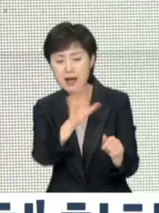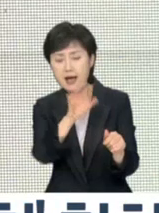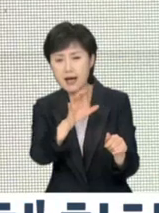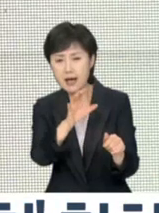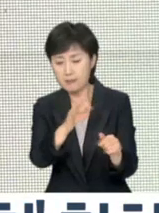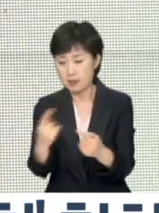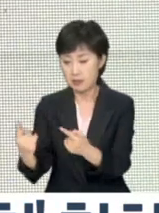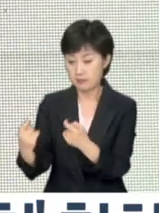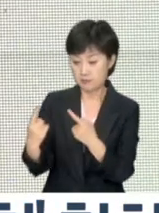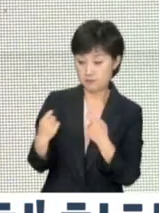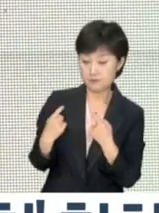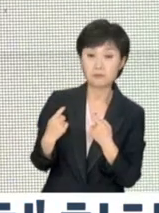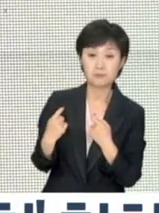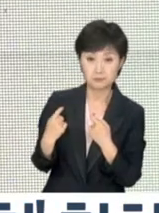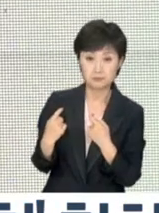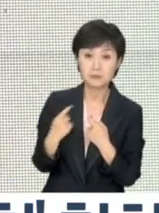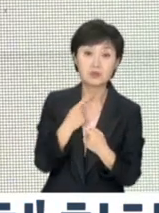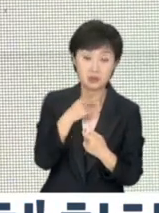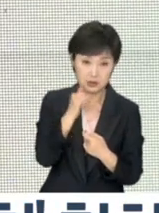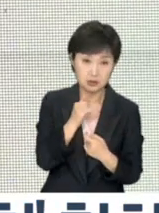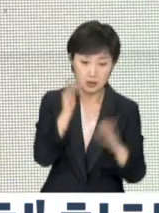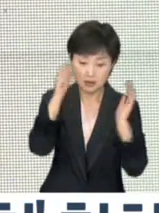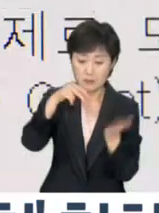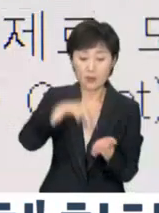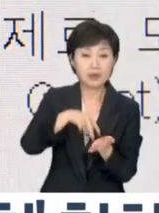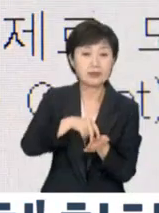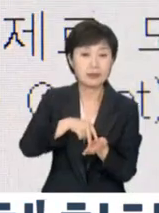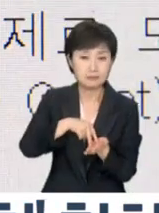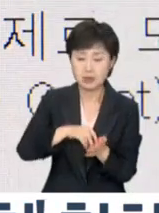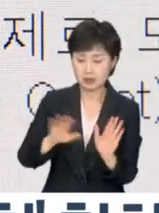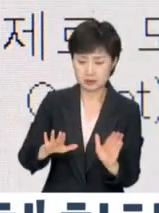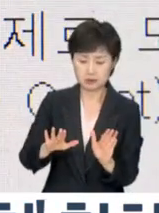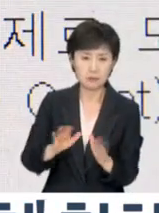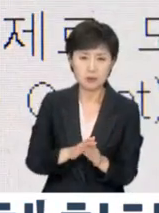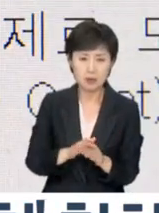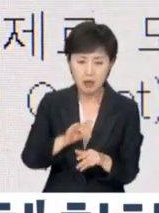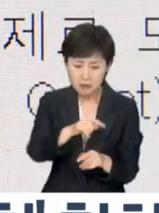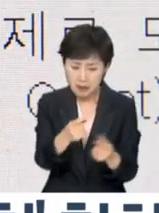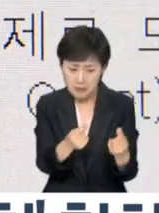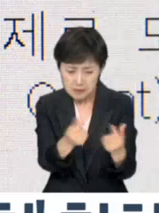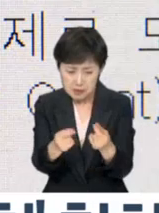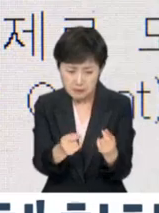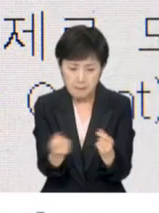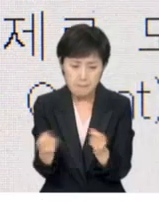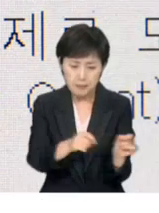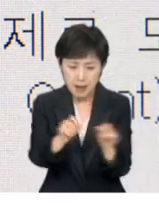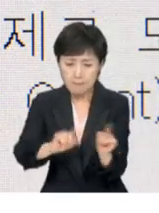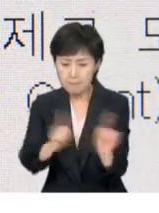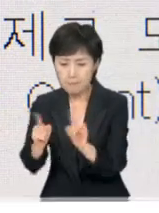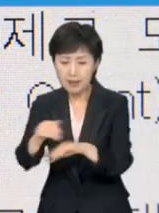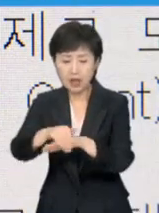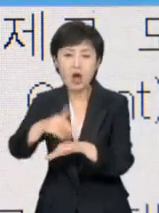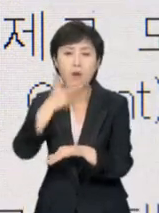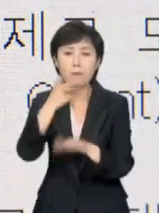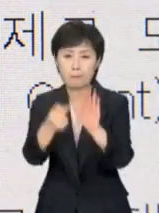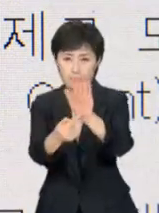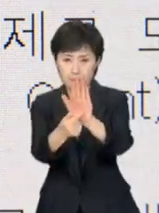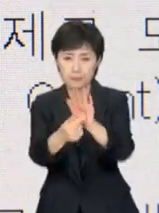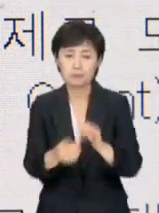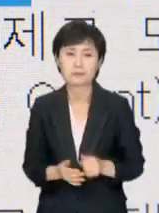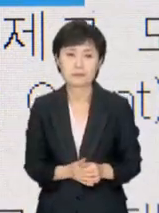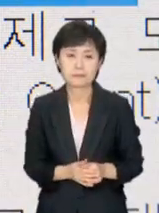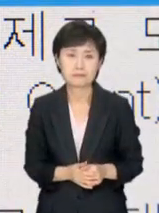아니냐는 의혹을 제기해왔습니다 네이버는 현재로서는 앞으로 유사한 서비스 계획이 없다고 밝혔습니다